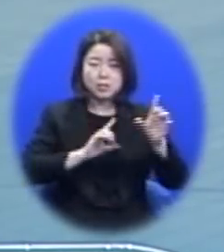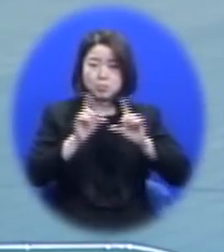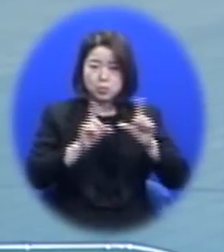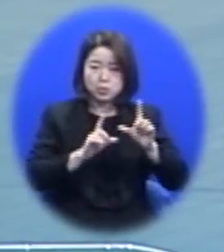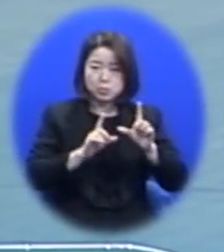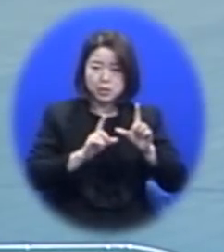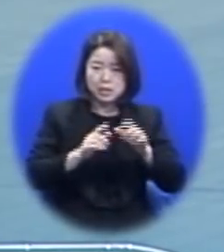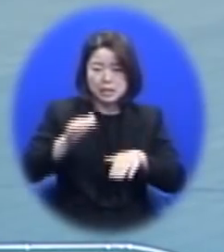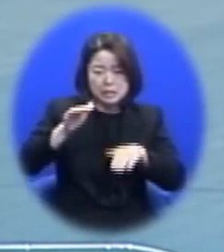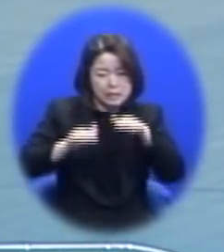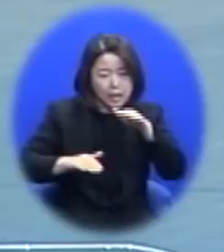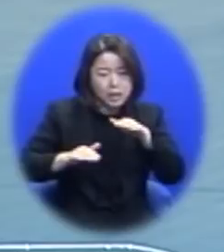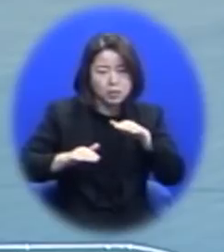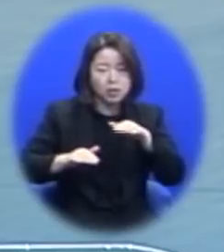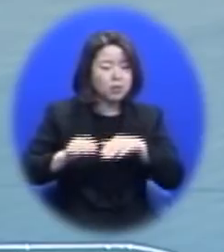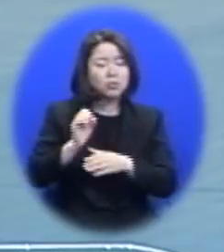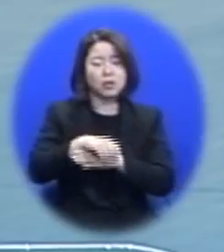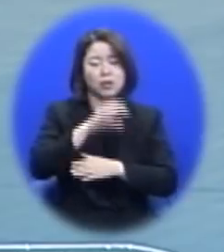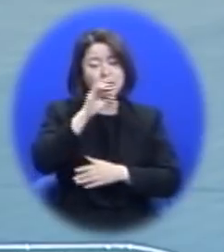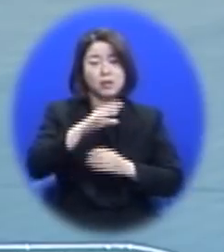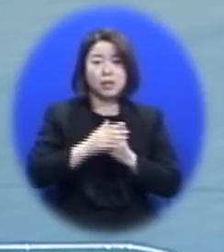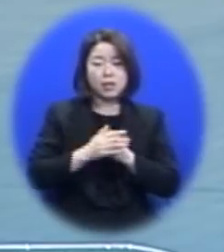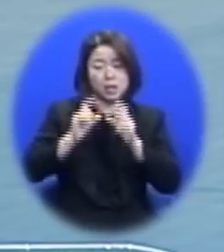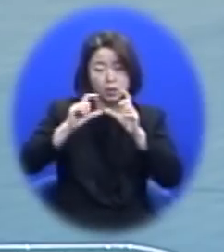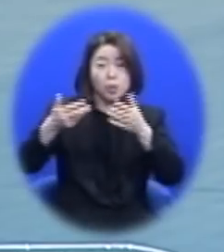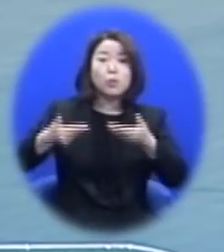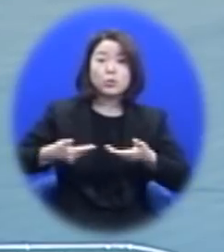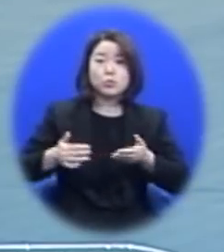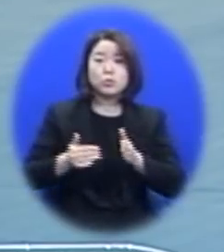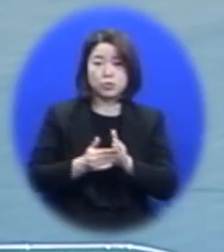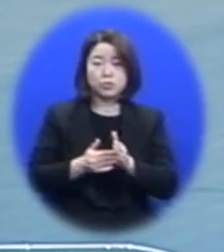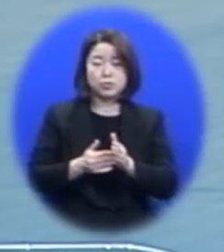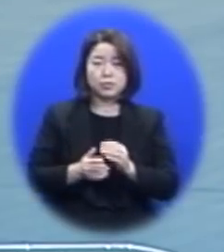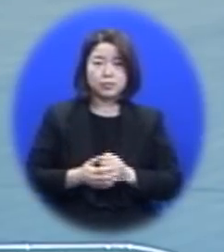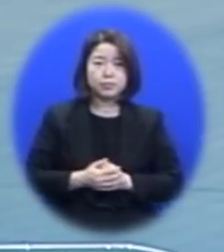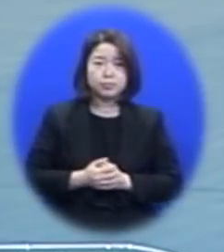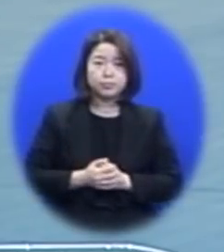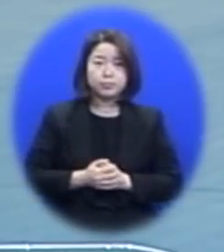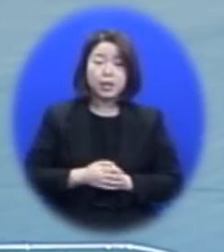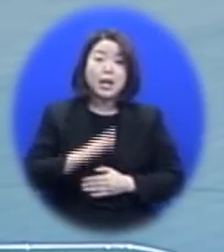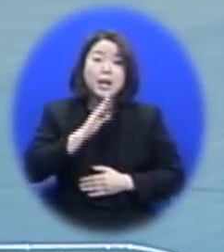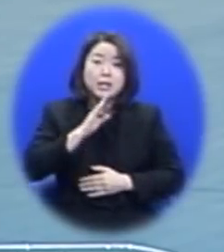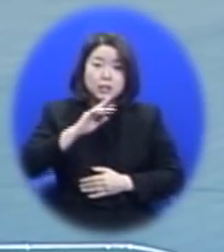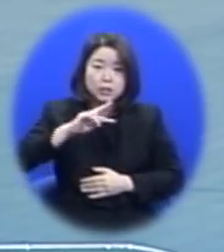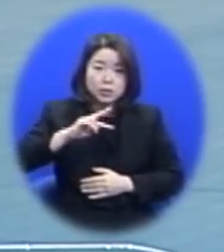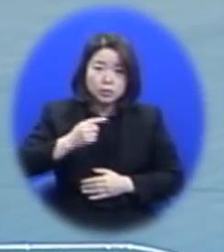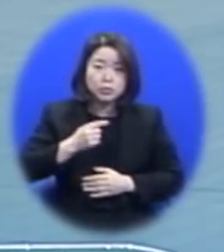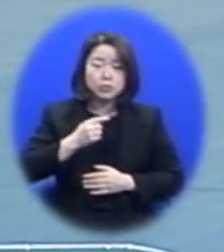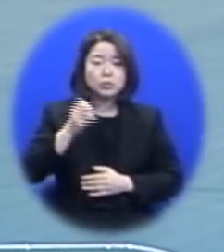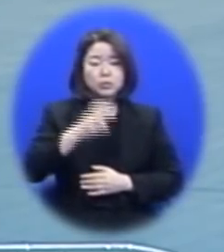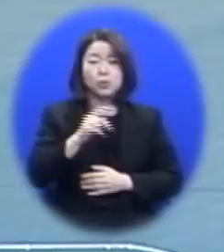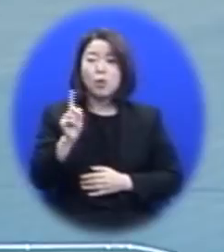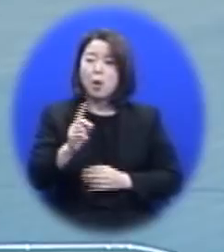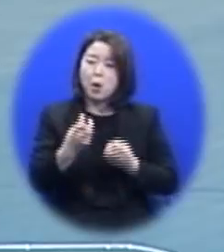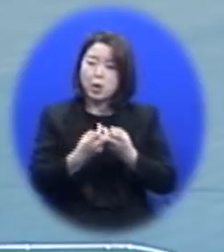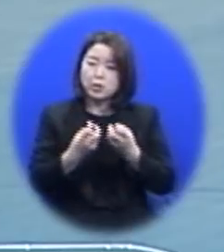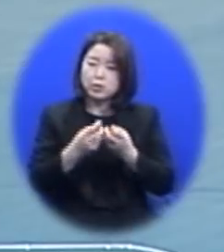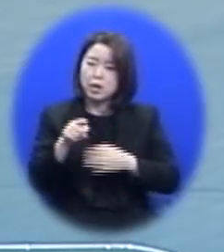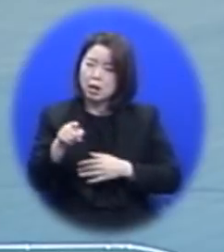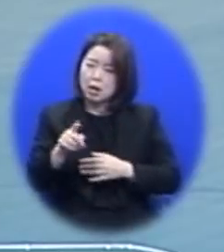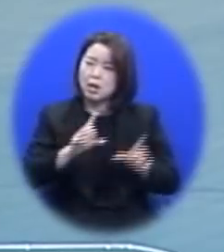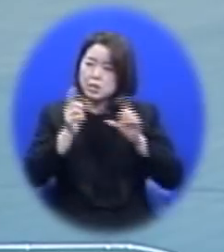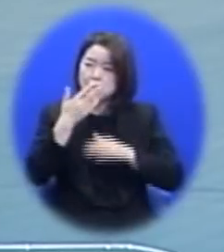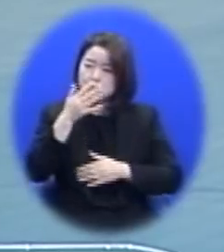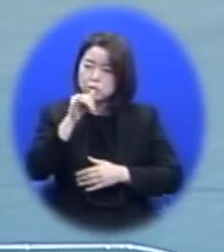절대로 용납하면 안 된다, 그런 경고를 주셨습니다. 그러면서 어떻게 하면 그렇게 살 수 있는지를 저에게